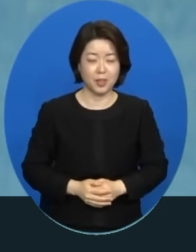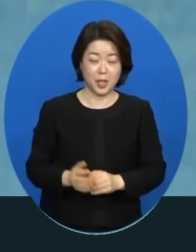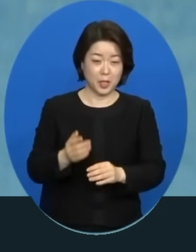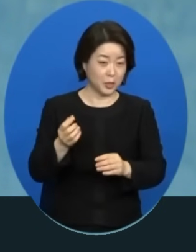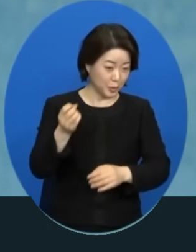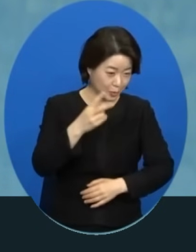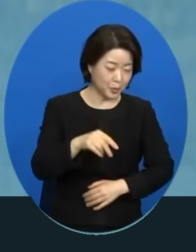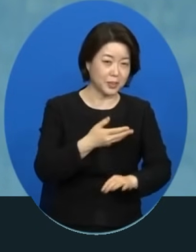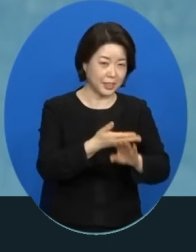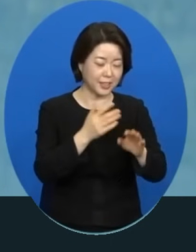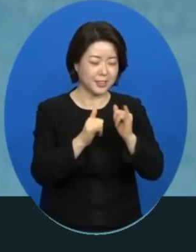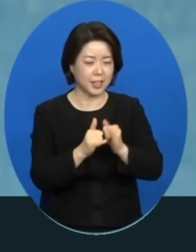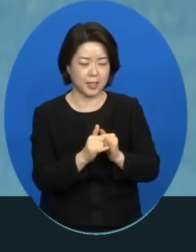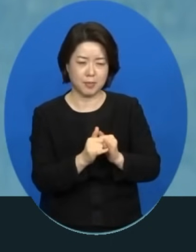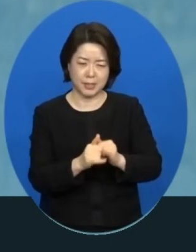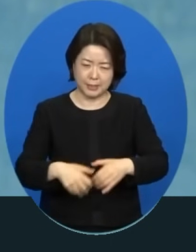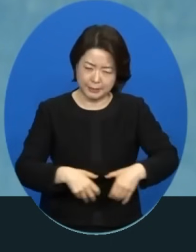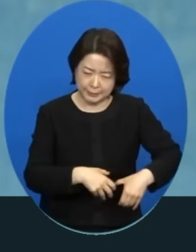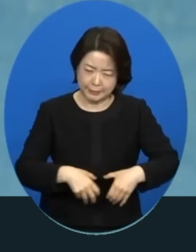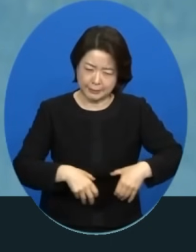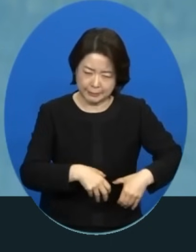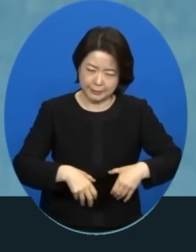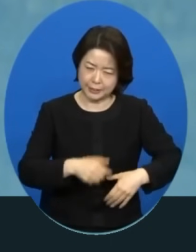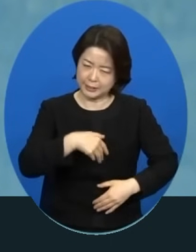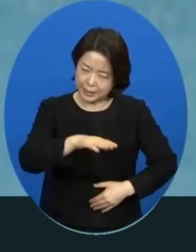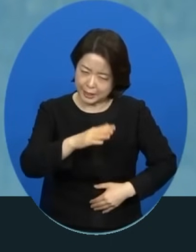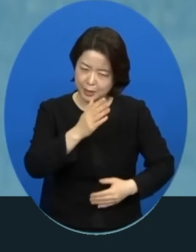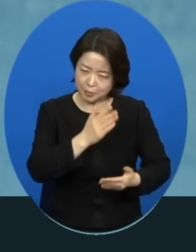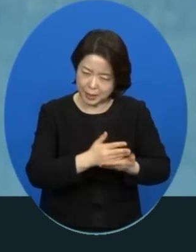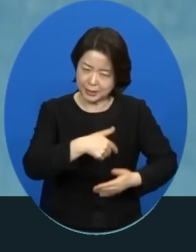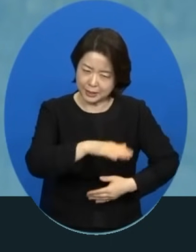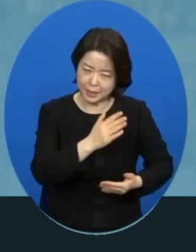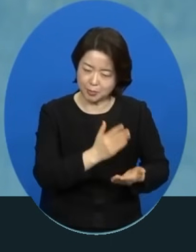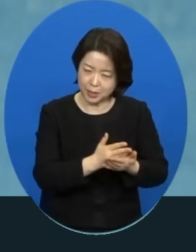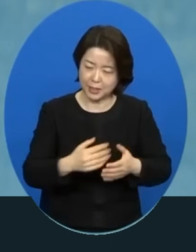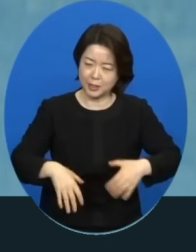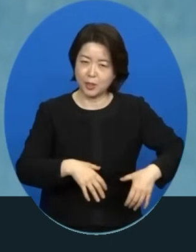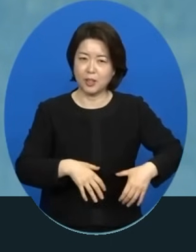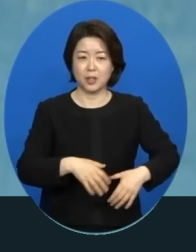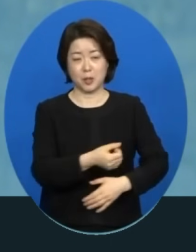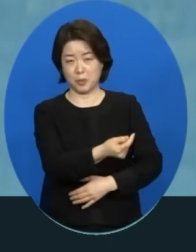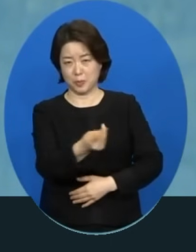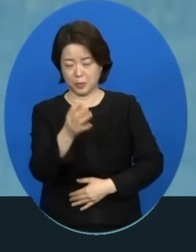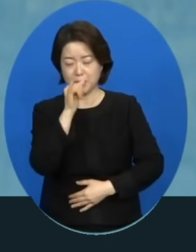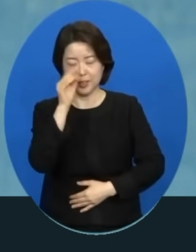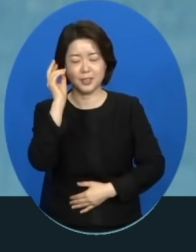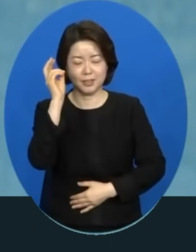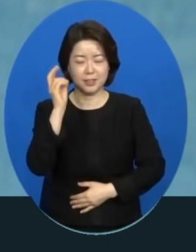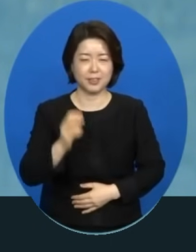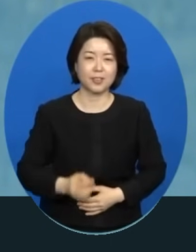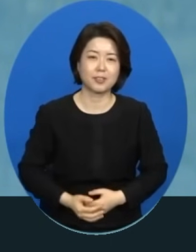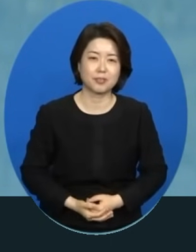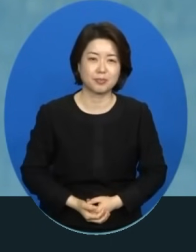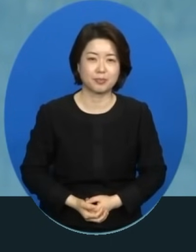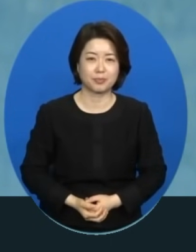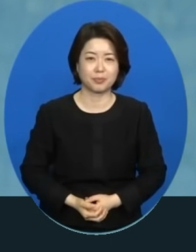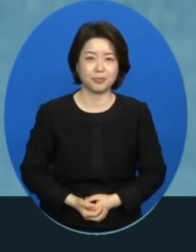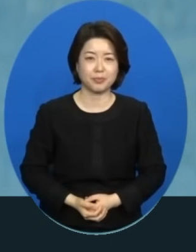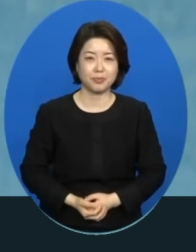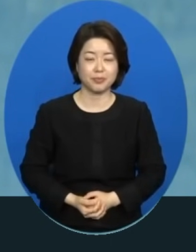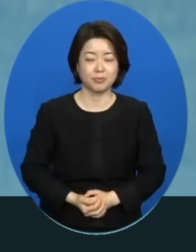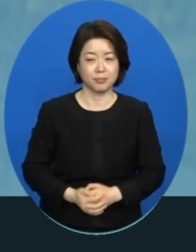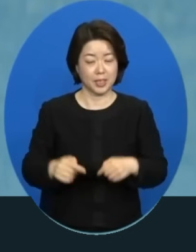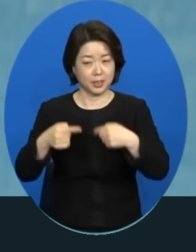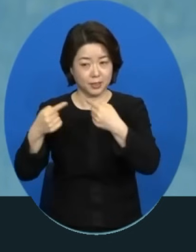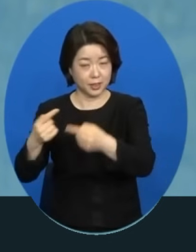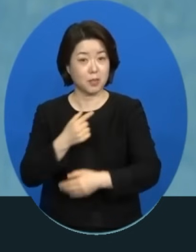갈까 말까 고민하다가 오신 분도 아마 소수라도 있으시리라 생각을 합니다. 참여하고 싶은